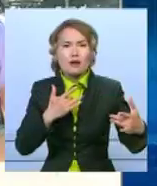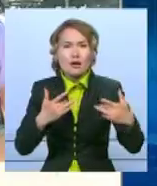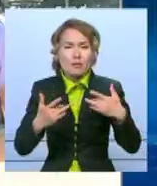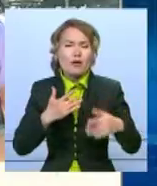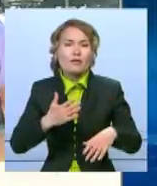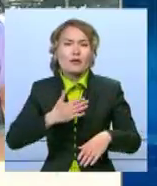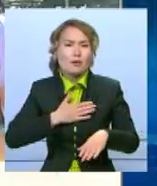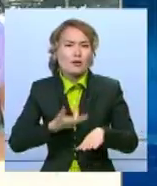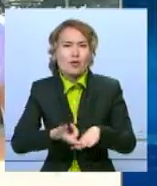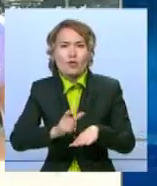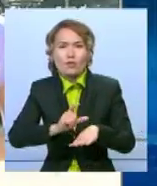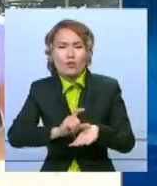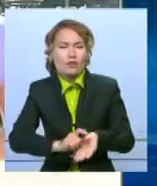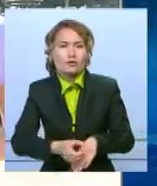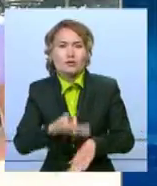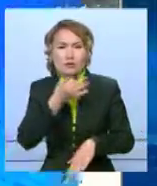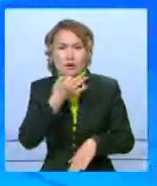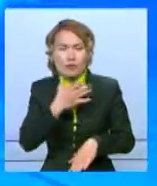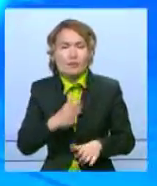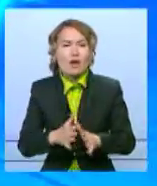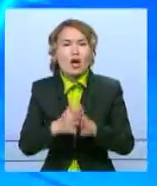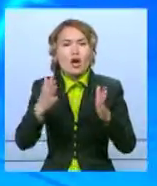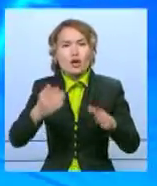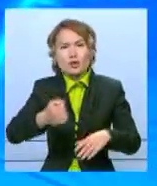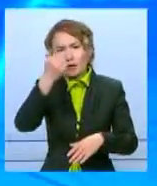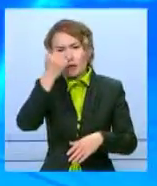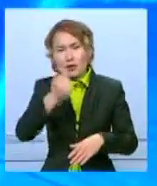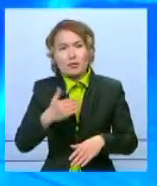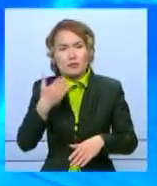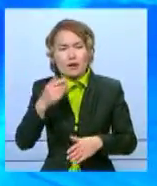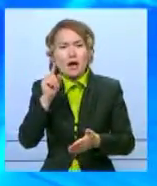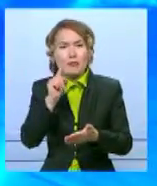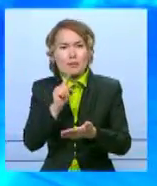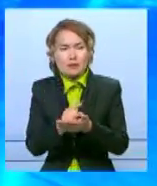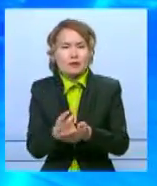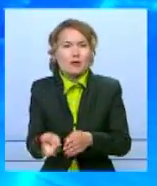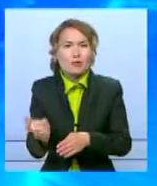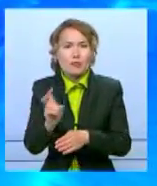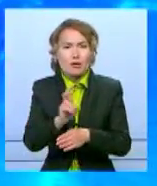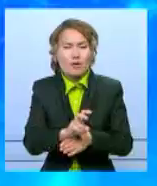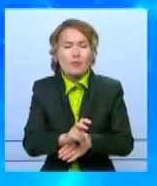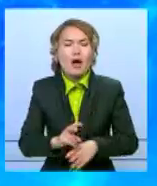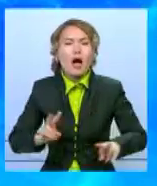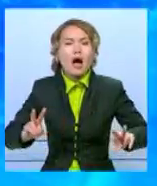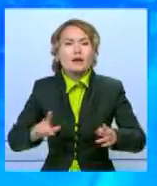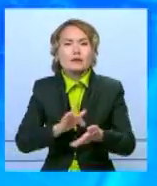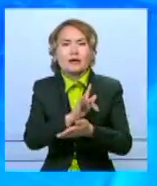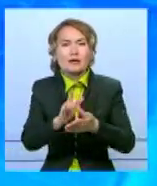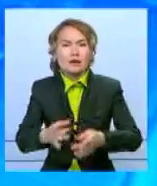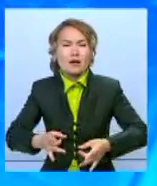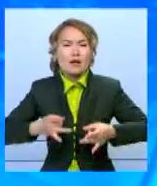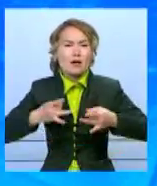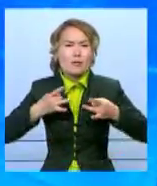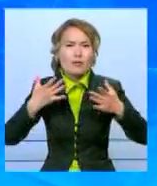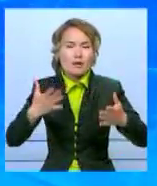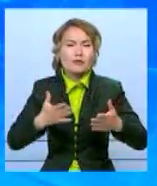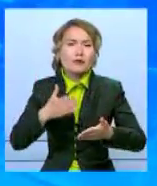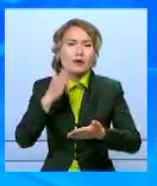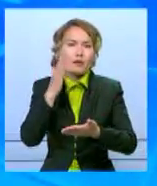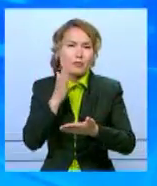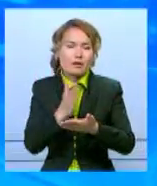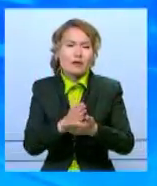менде жақсы көремін. Шақырғаныңызға рахмет, Мөлдір, міндетті түрде барамын. Астана Арт Фест шарасынан бізбен тікелей байланысқа